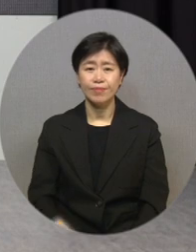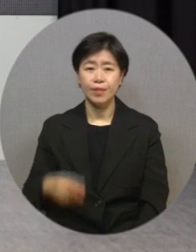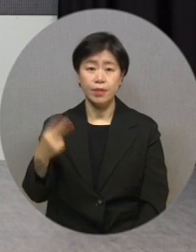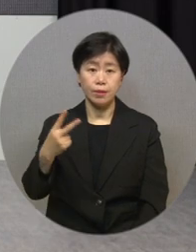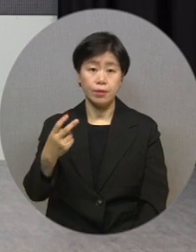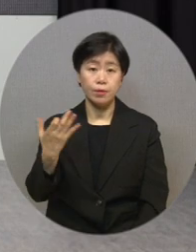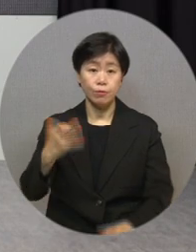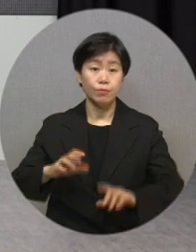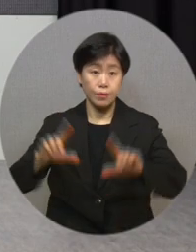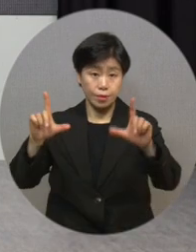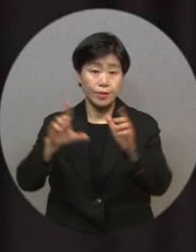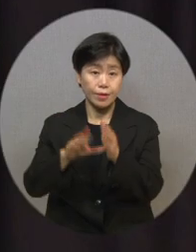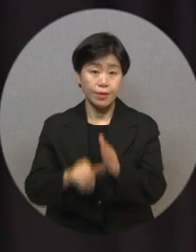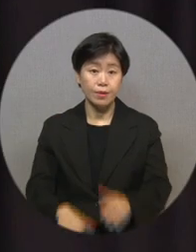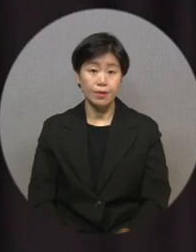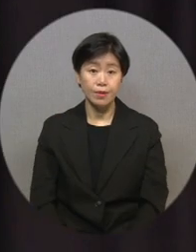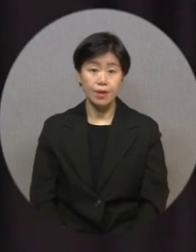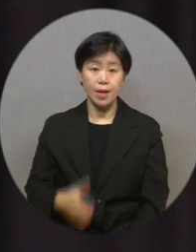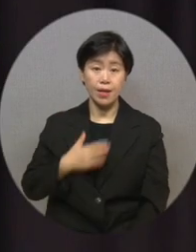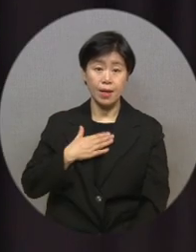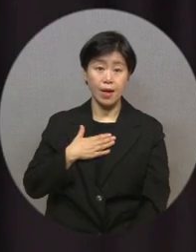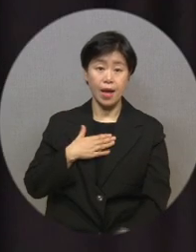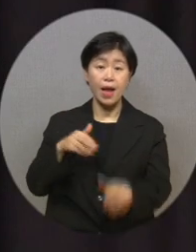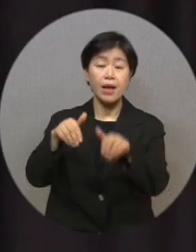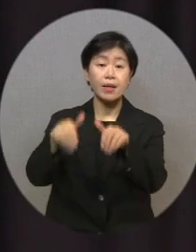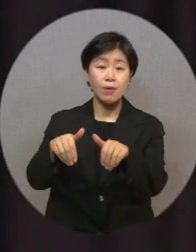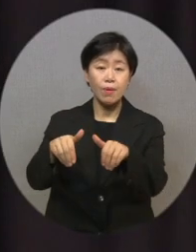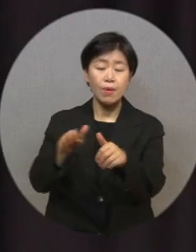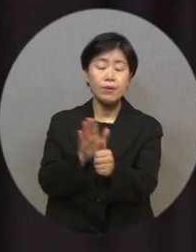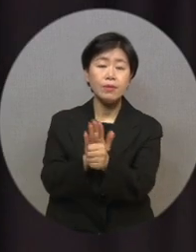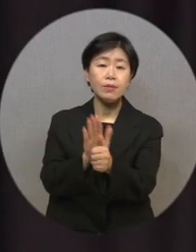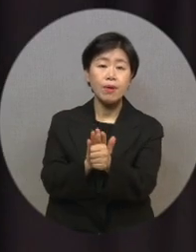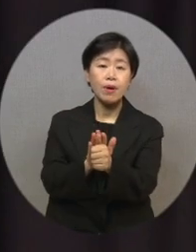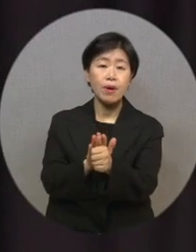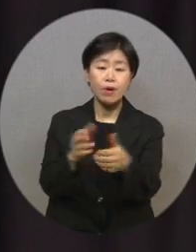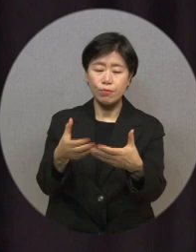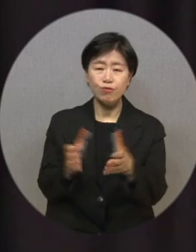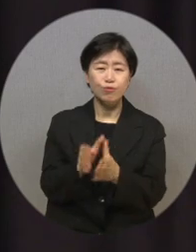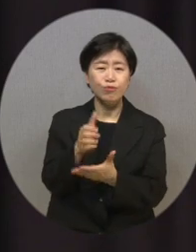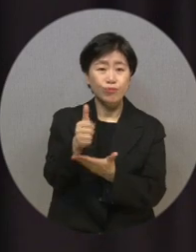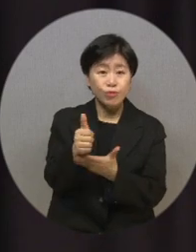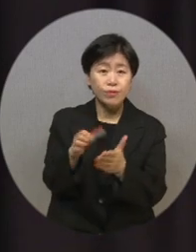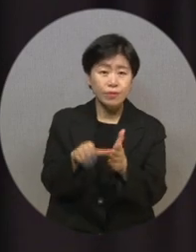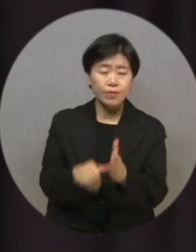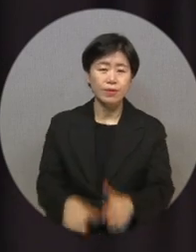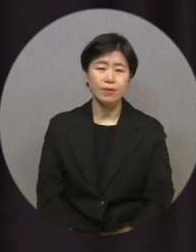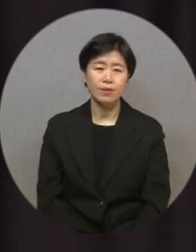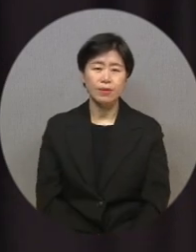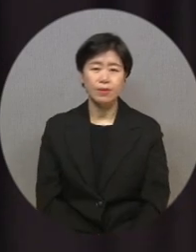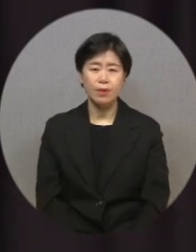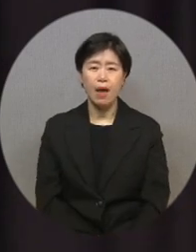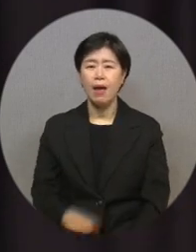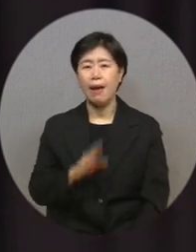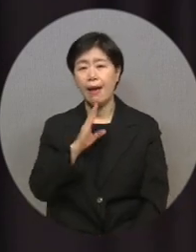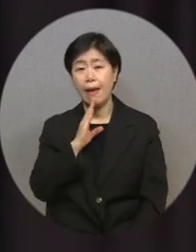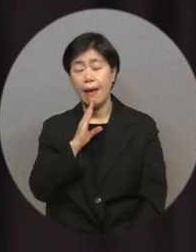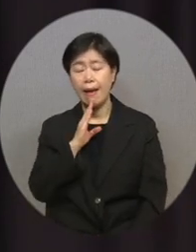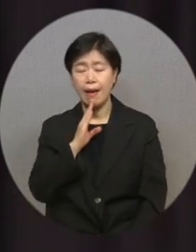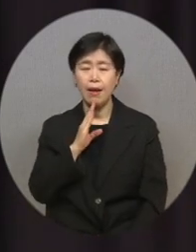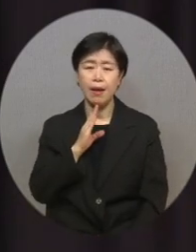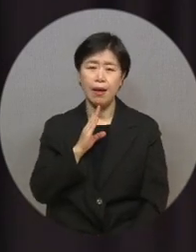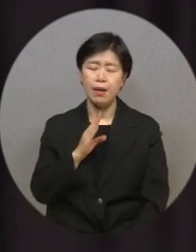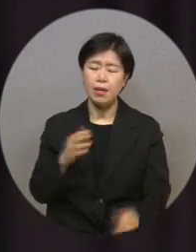2019년도 제가 그때 이제 근로 지원 부장이었던 때 아 이게 이제 근로자분들이 이제